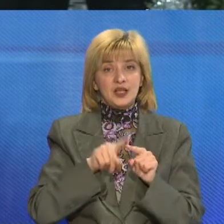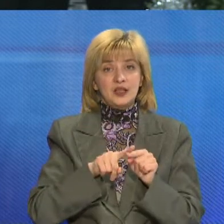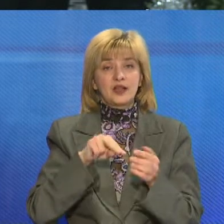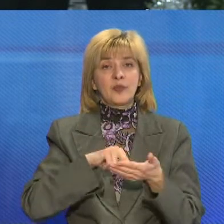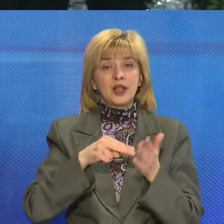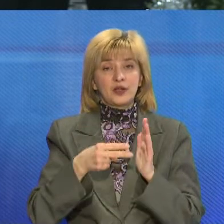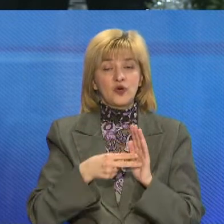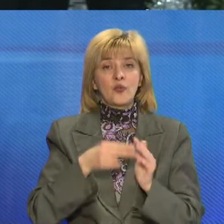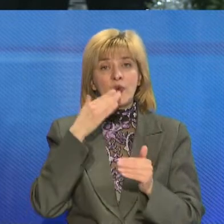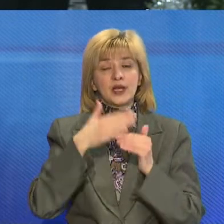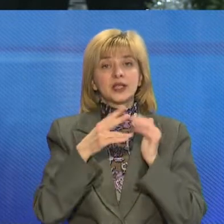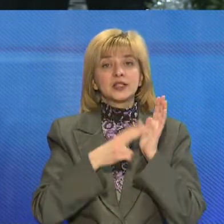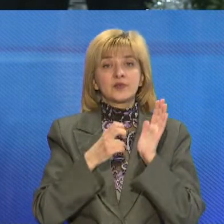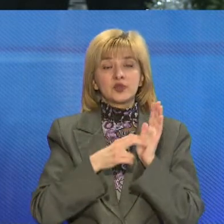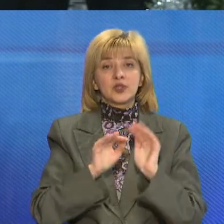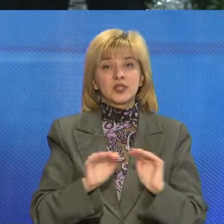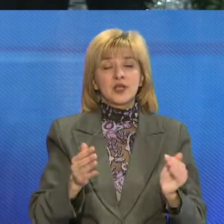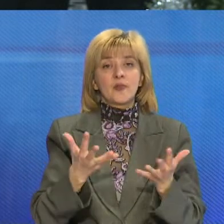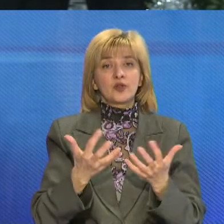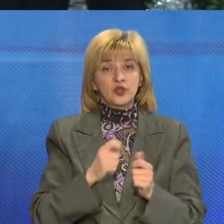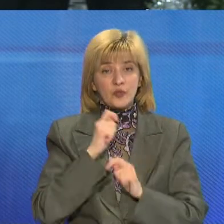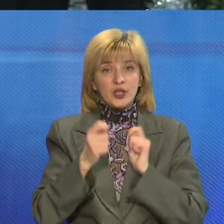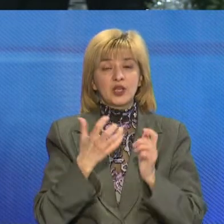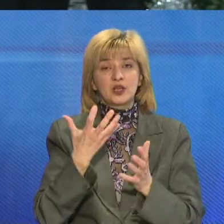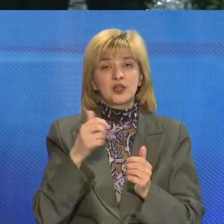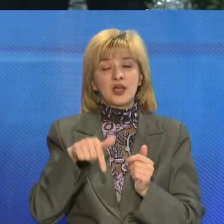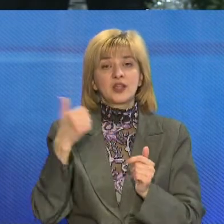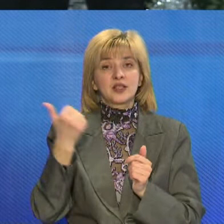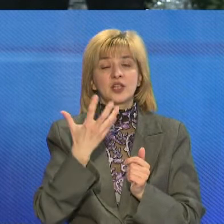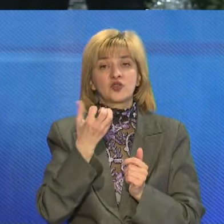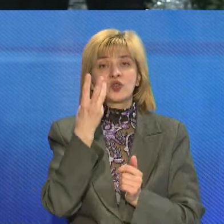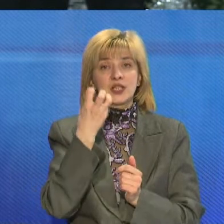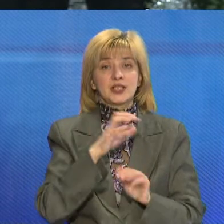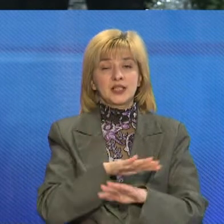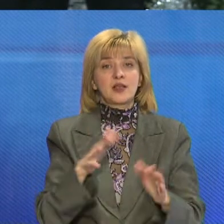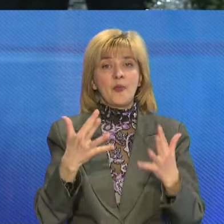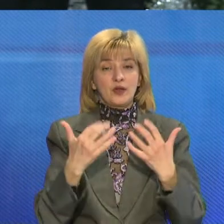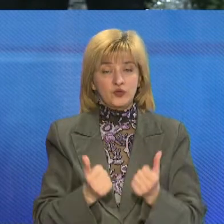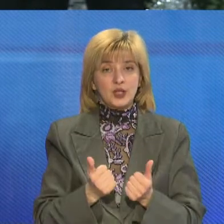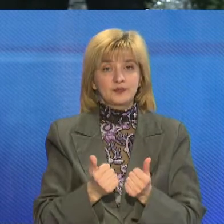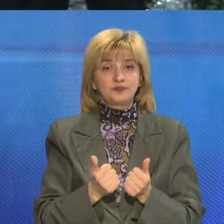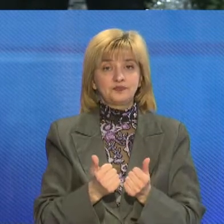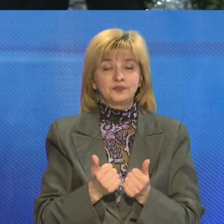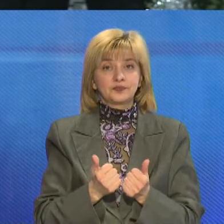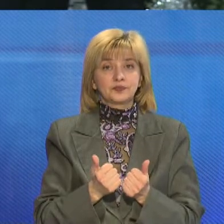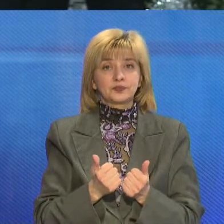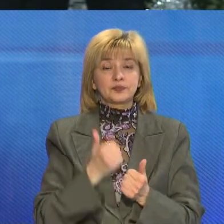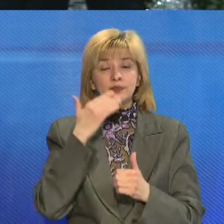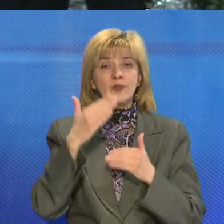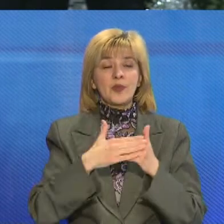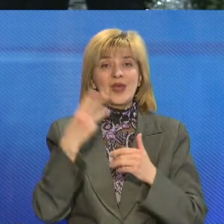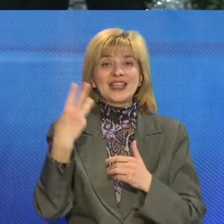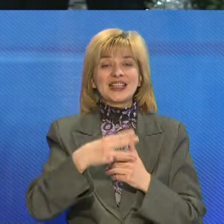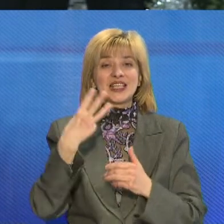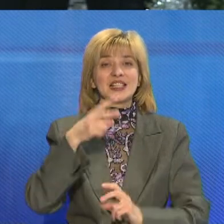700 детей уже получили подарки, на этой неделе еще около 300 детей их получат. Порядка